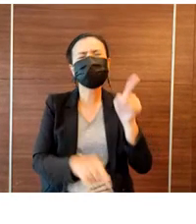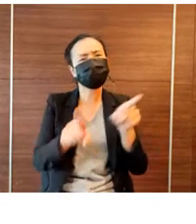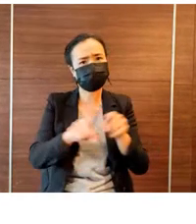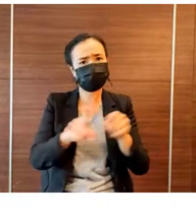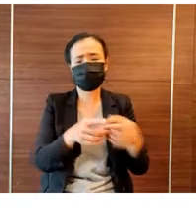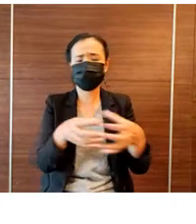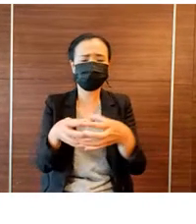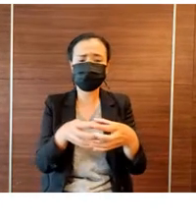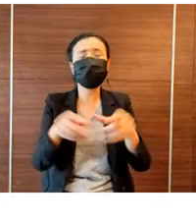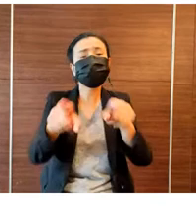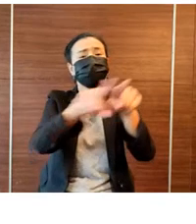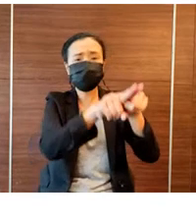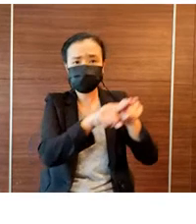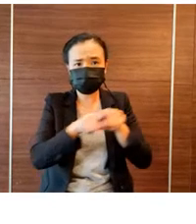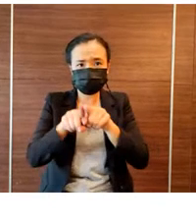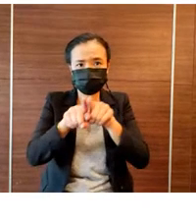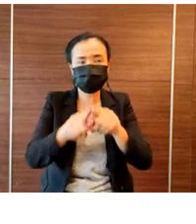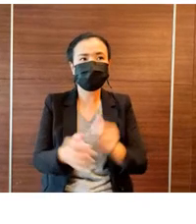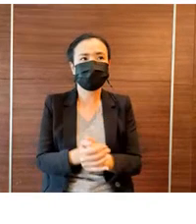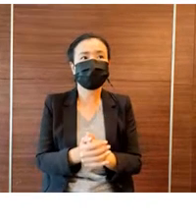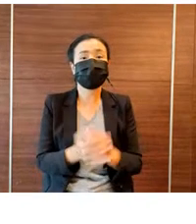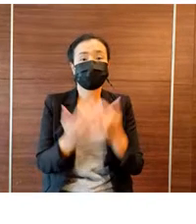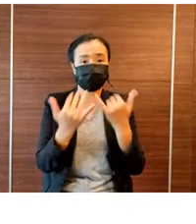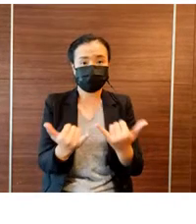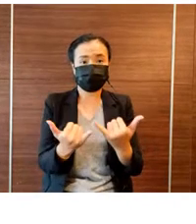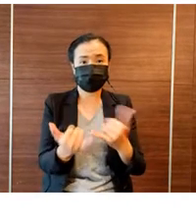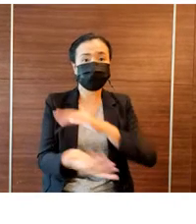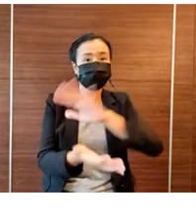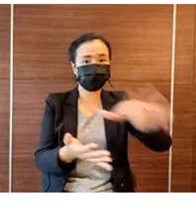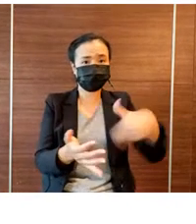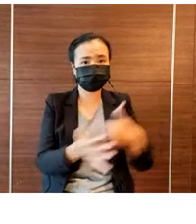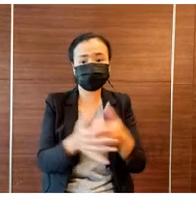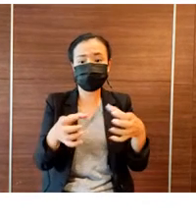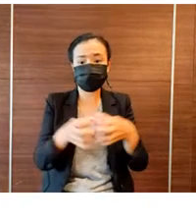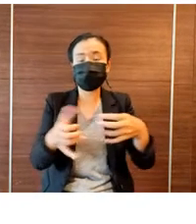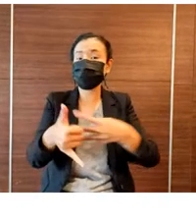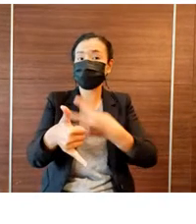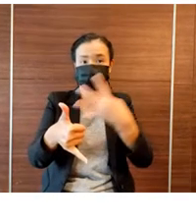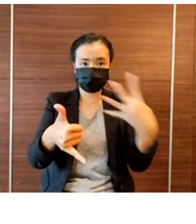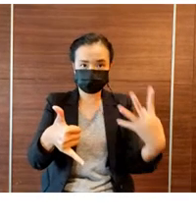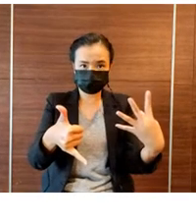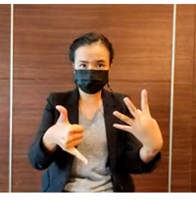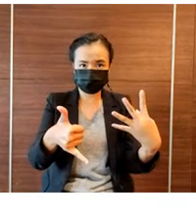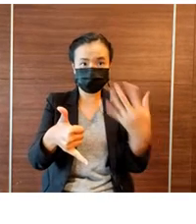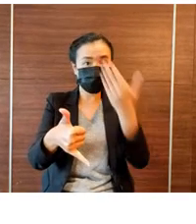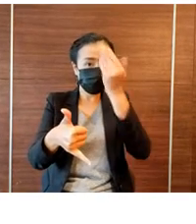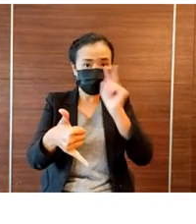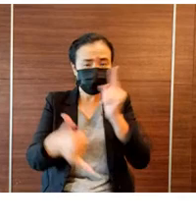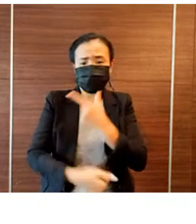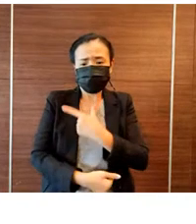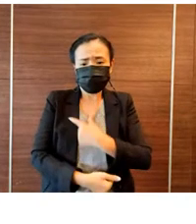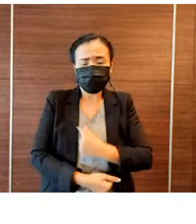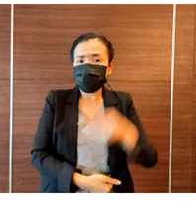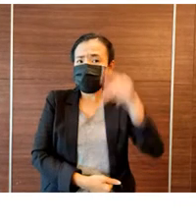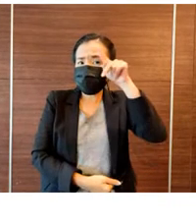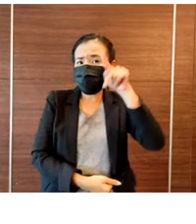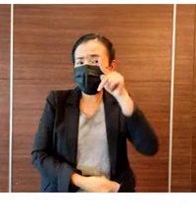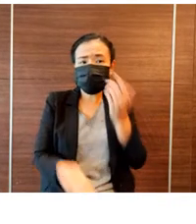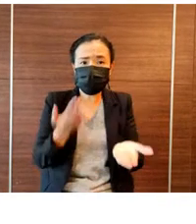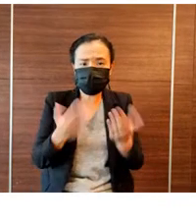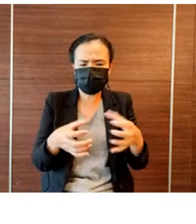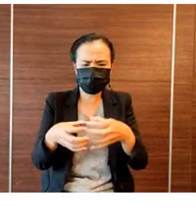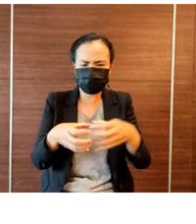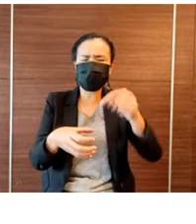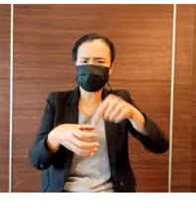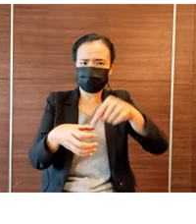อยู่ในกลุ่มเดียวกันนะคะผู้ที่มาในวันนี้ทุกคนอยู่ในกลุ่มความหลากหลายทางเพศเพราะไม่ว่าคุณจะชอบเพศอะไรคุณอยู่ในกลุ่ม